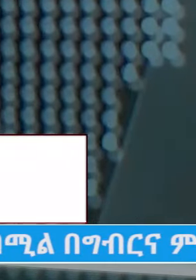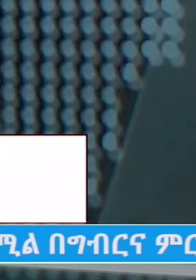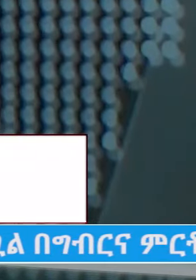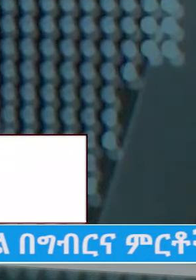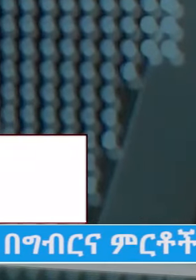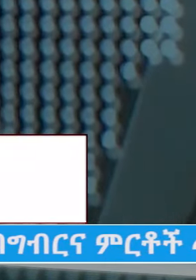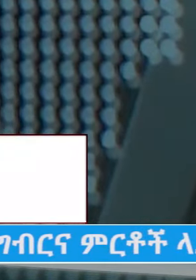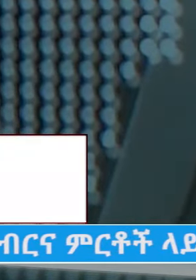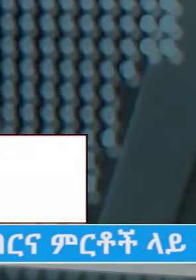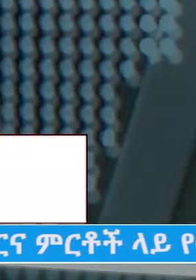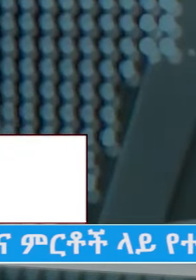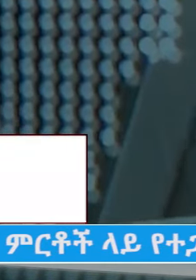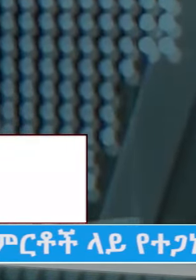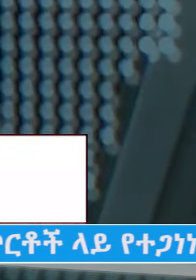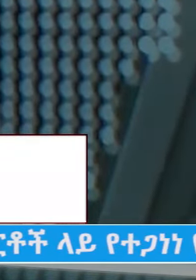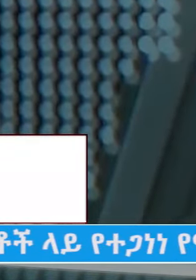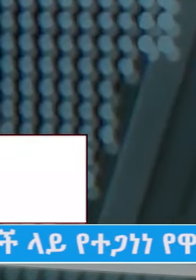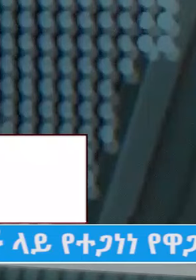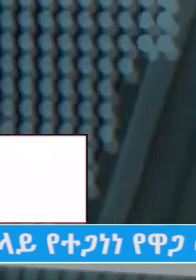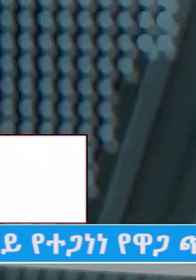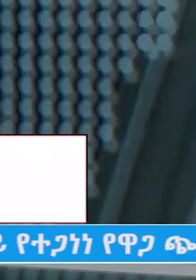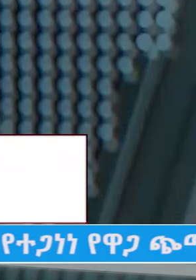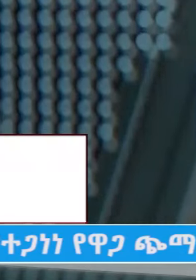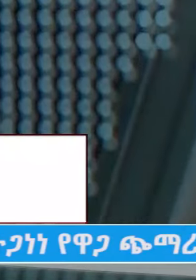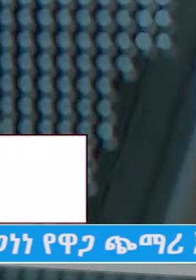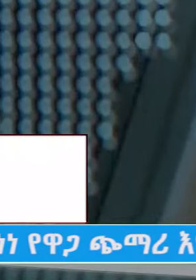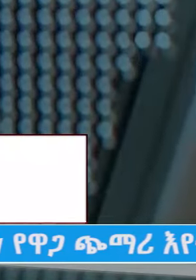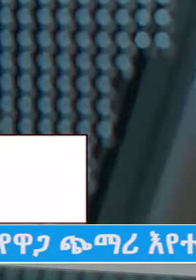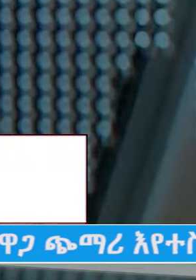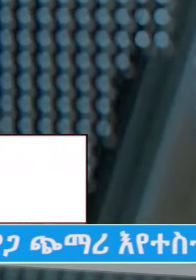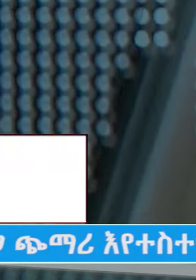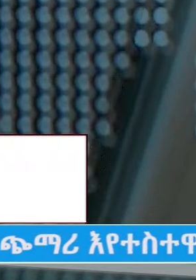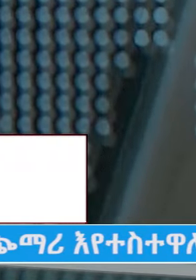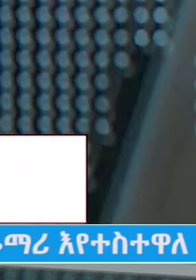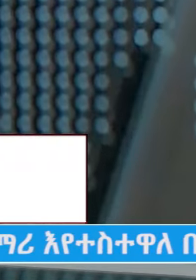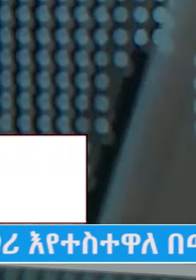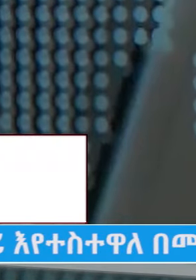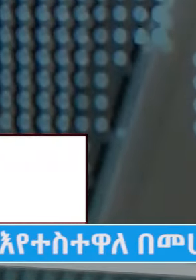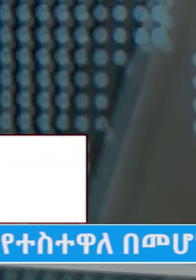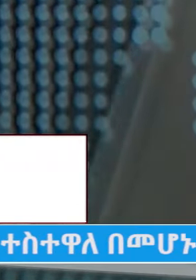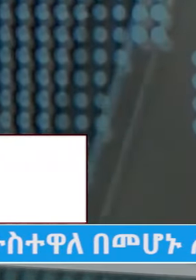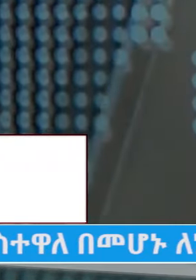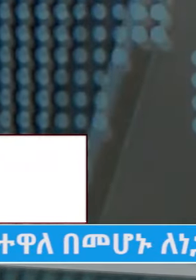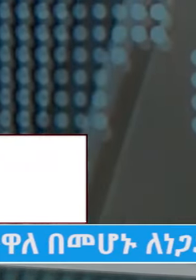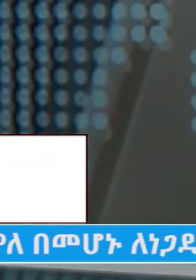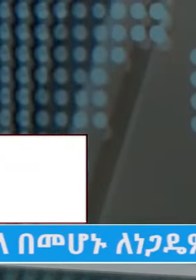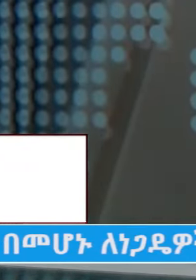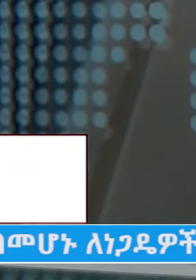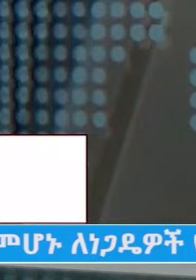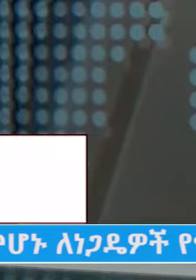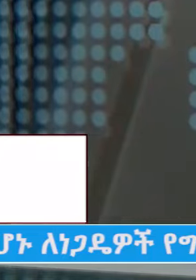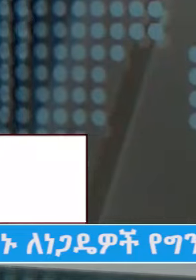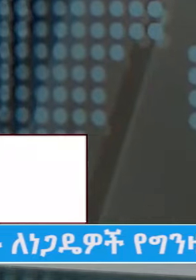ሀብት ባለሙያው ዶክተር ቆስጠንጢኖስ በርሀ ናቸው። ዝርዝሩን ባልደረባችን የምስራች አጥናፍ እንዲያሰናድተዋለች፣ እንደሚከተለው